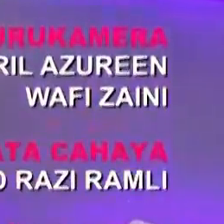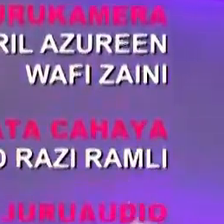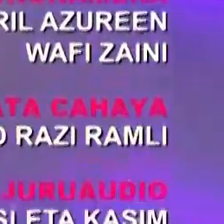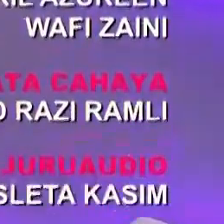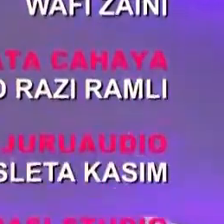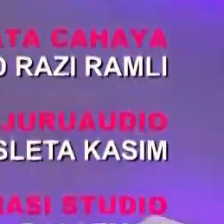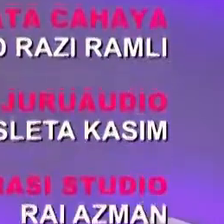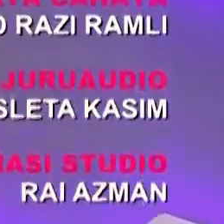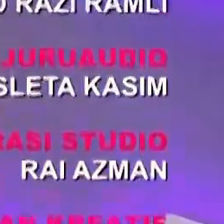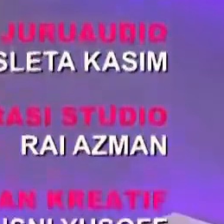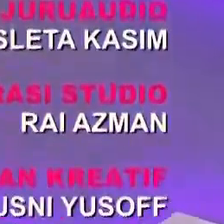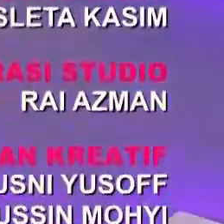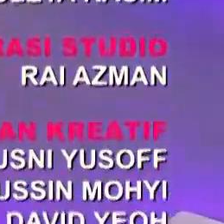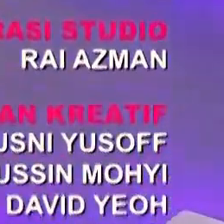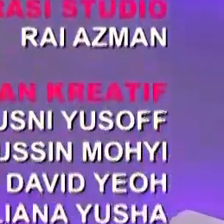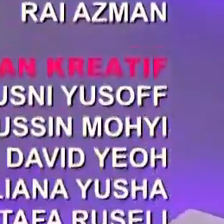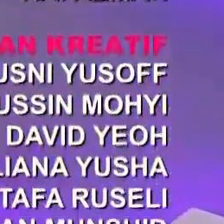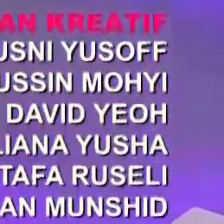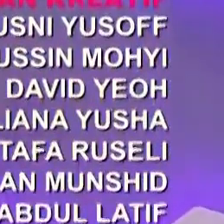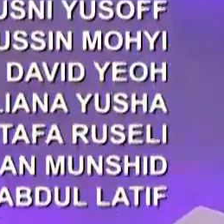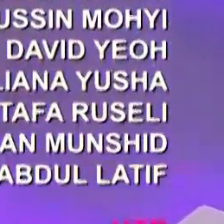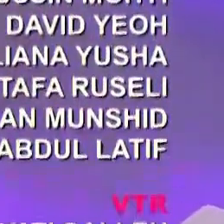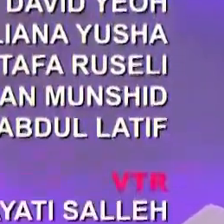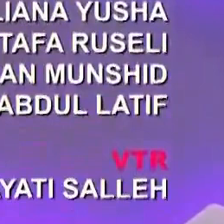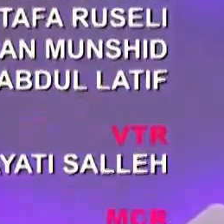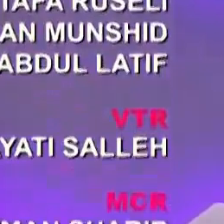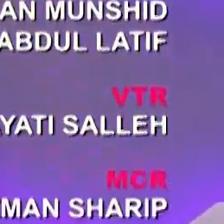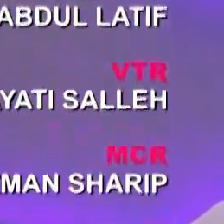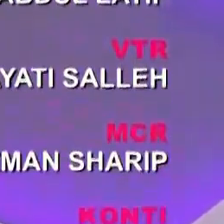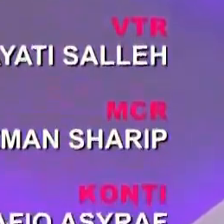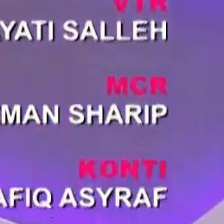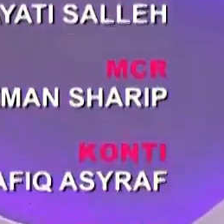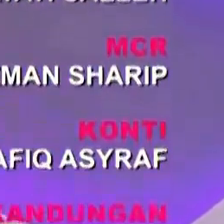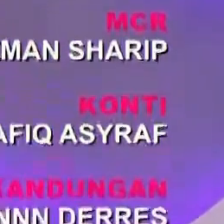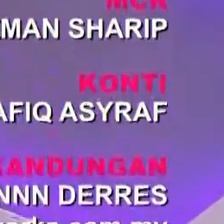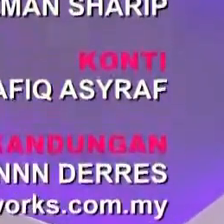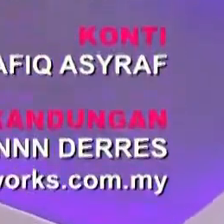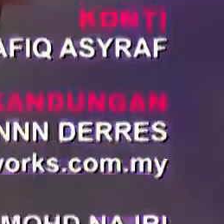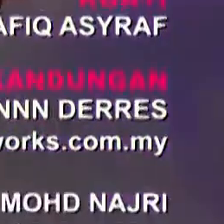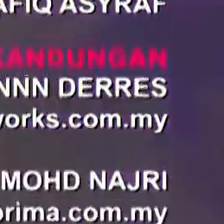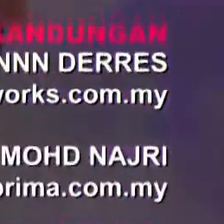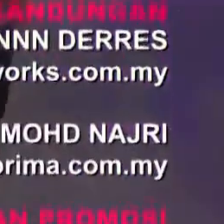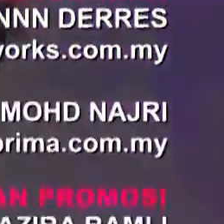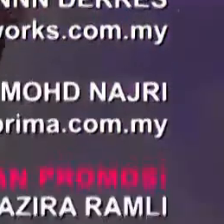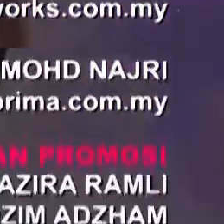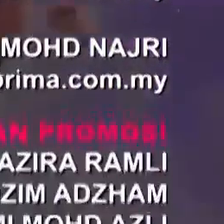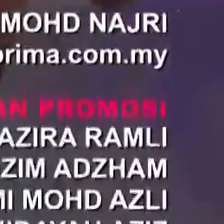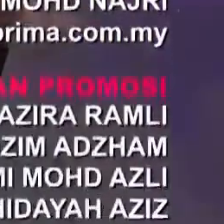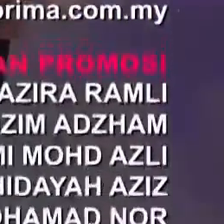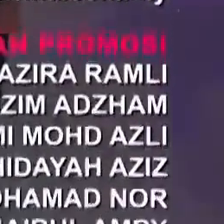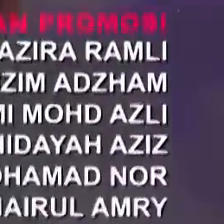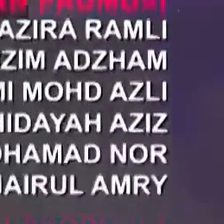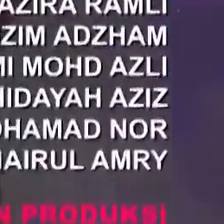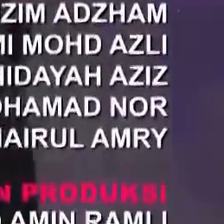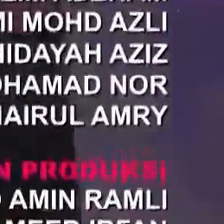Kalau rasa gembira, beginilah caranya. Kalau rasa gembira, tepuk tangan.